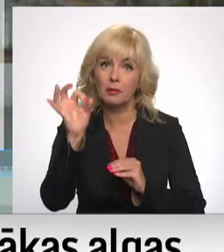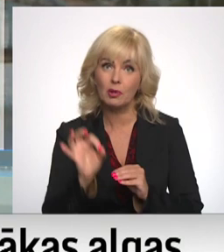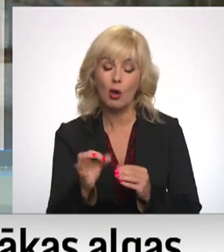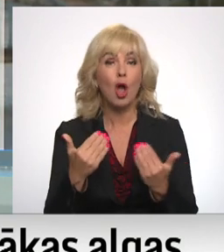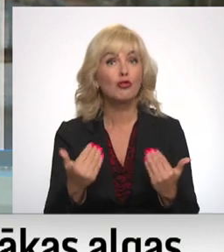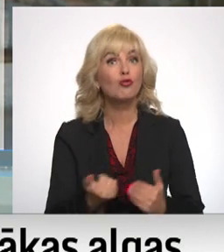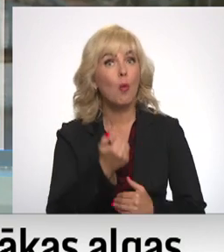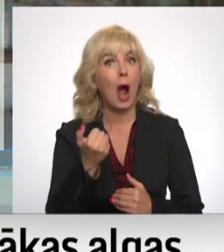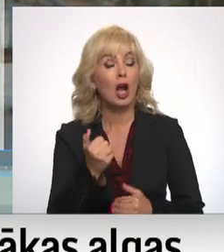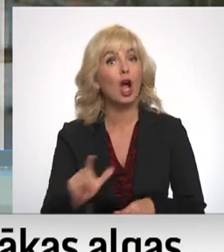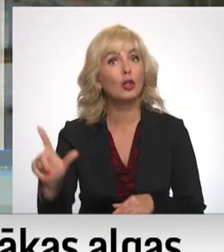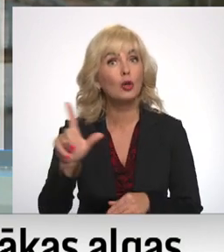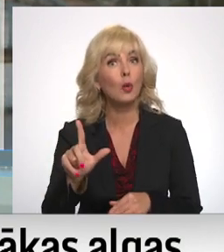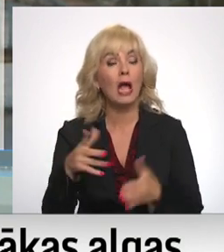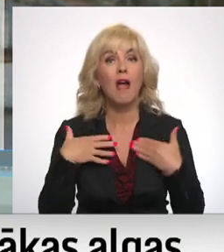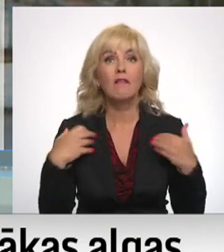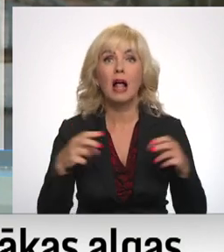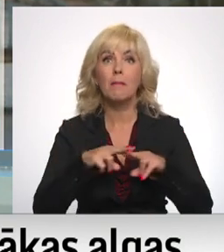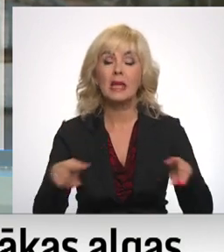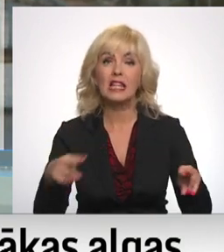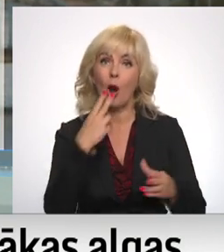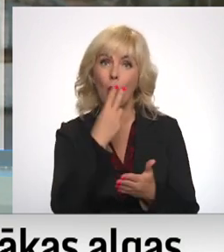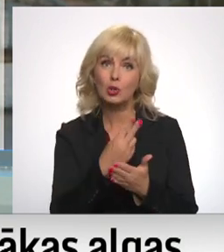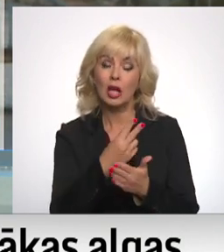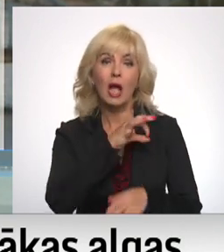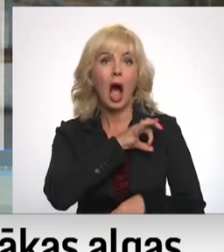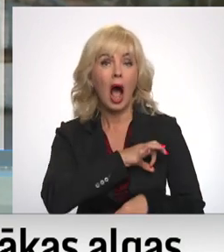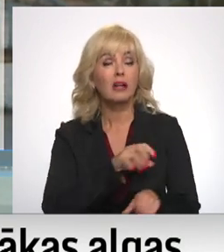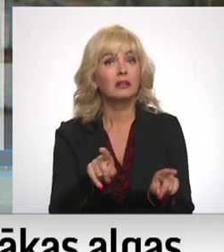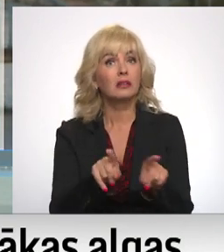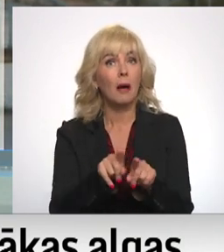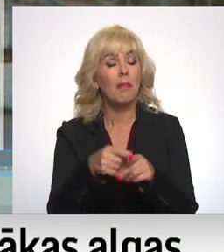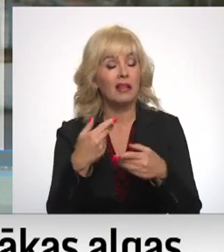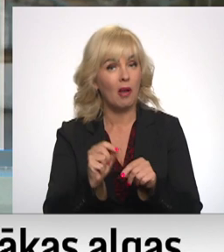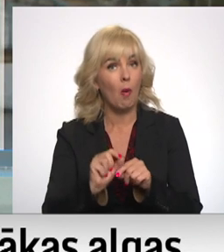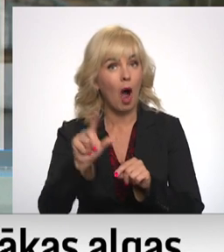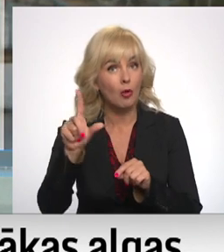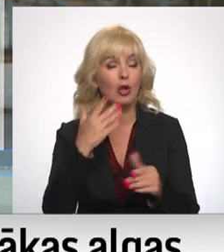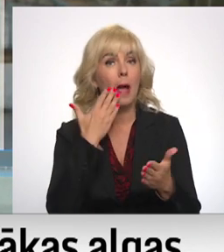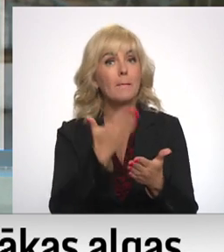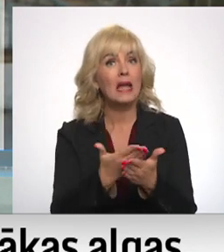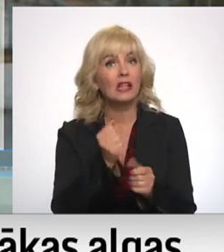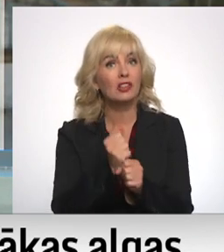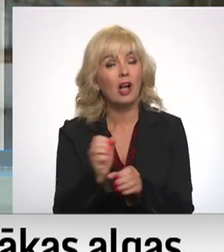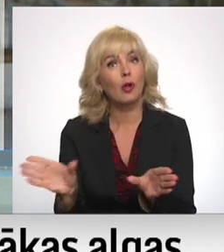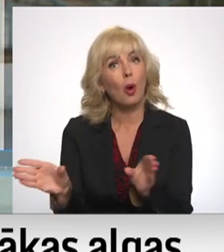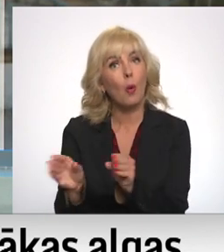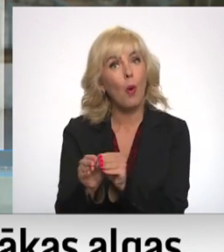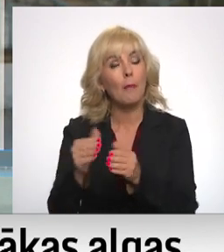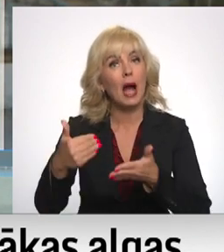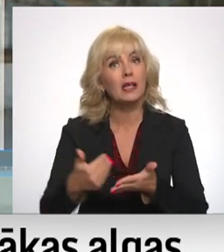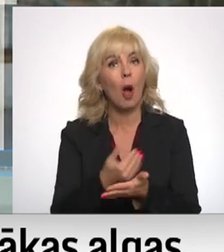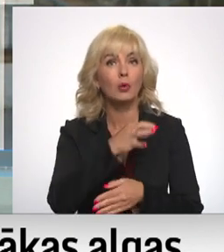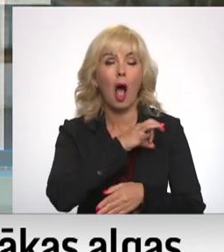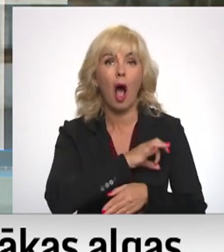šogad jūlijā. Veselības ministrija uzskata, ka algas tāpat ir augušas un piedāvā strādāt kopā pie jauna